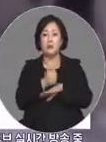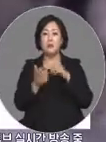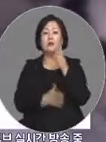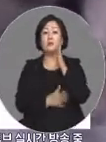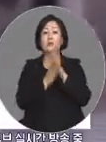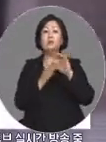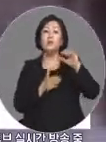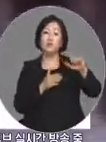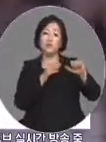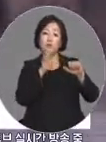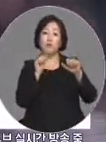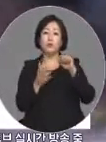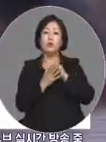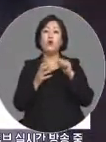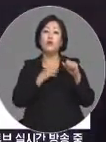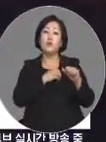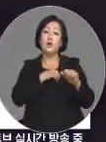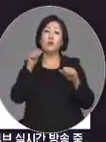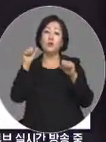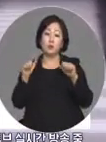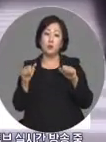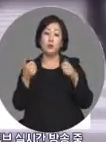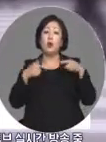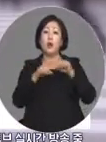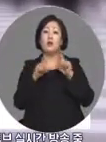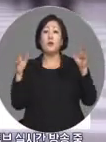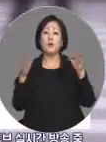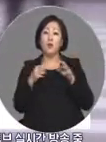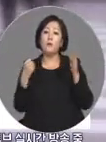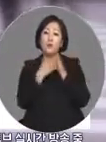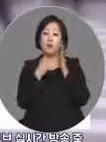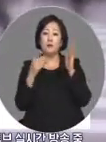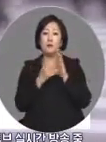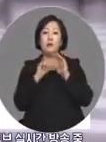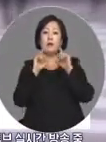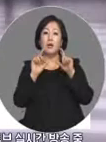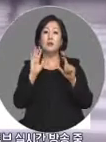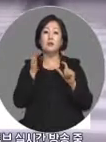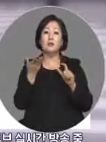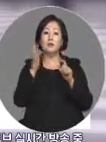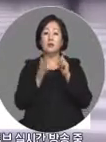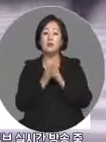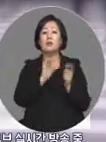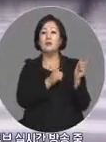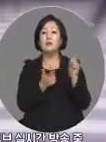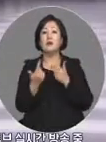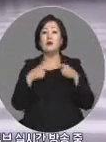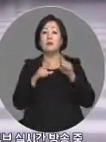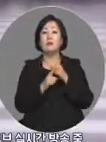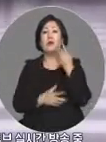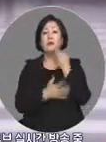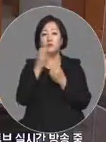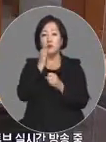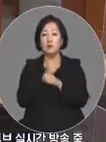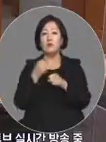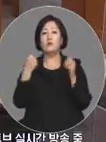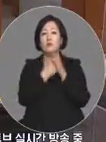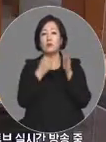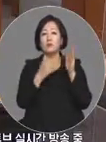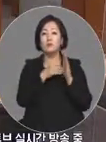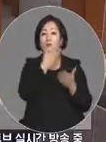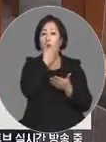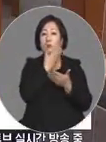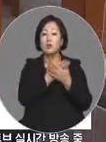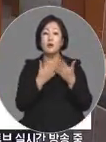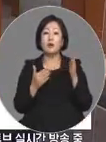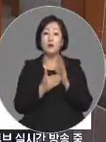시민투표 50%, 당원투표 50%를 통해 정해지는 만큼 여론 주도권을 잡는 게 관건입니다.